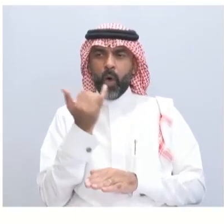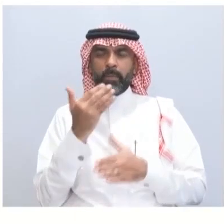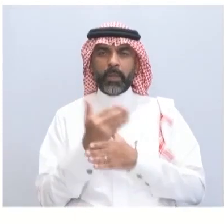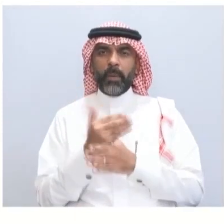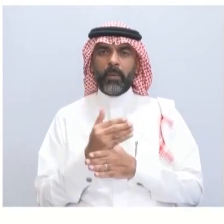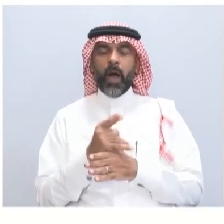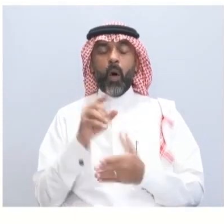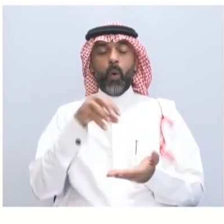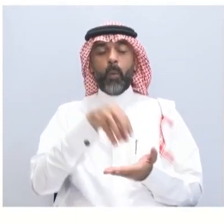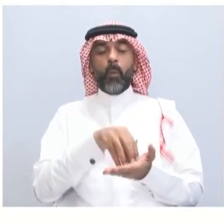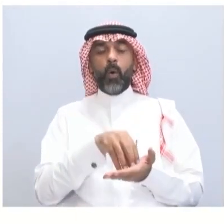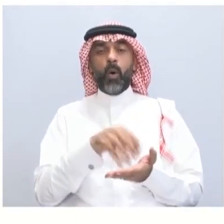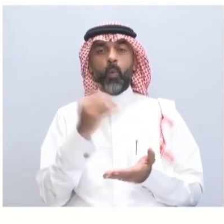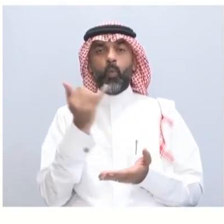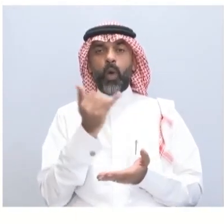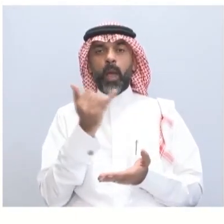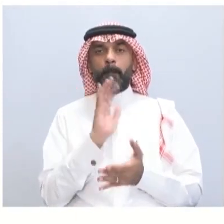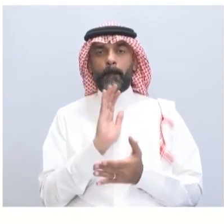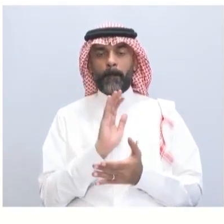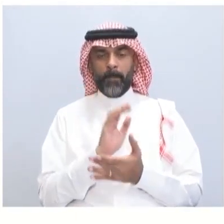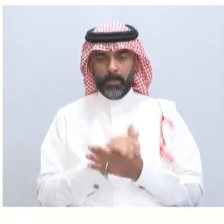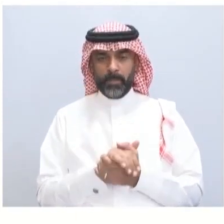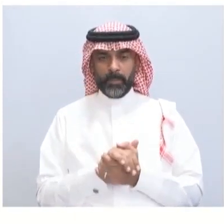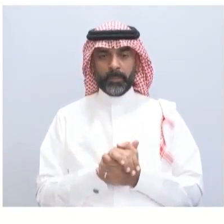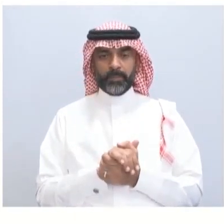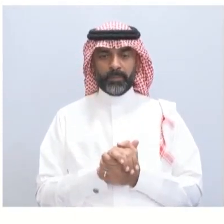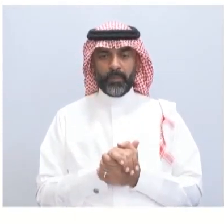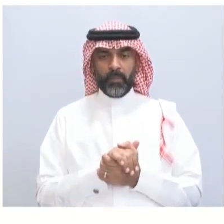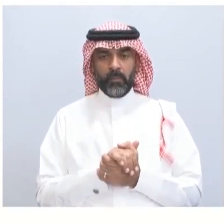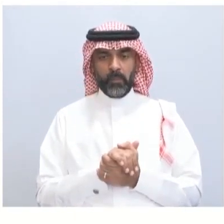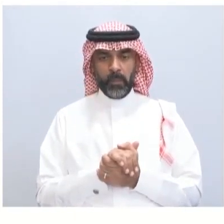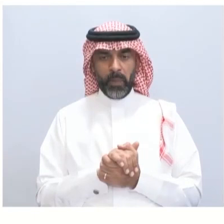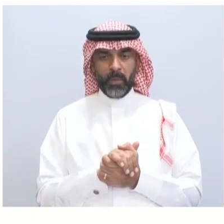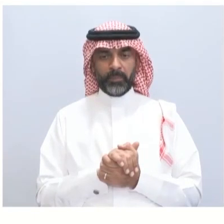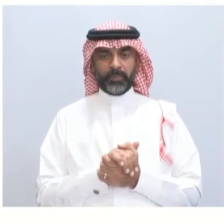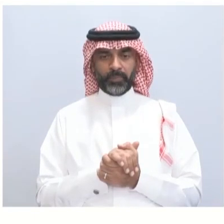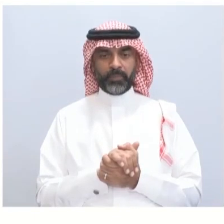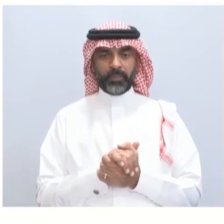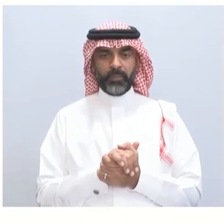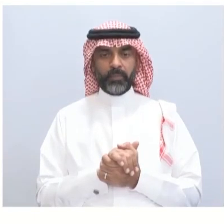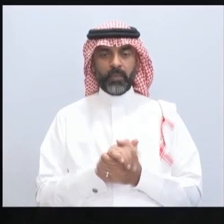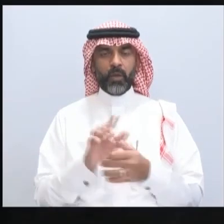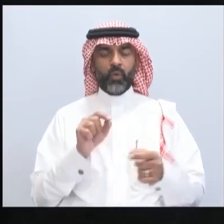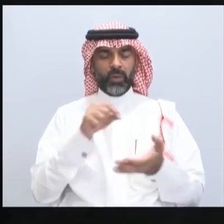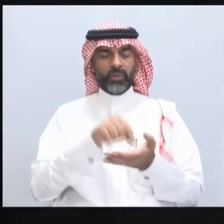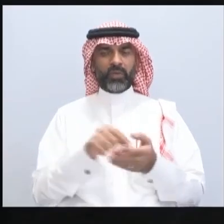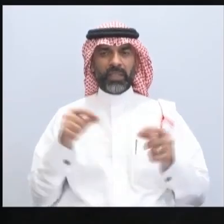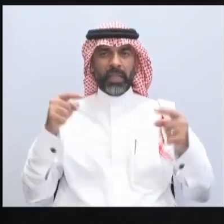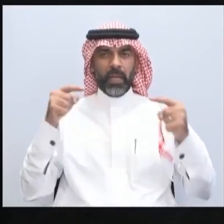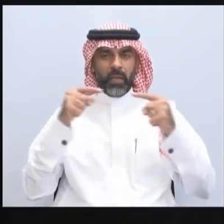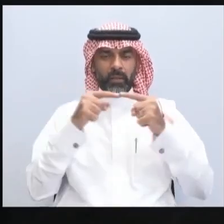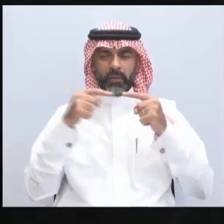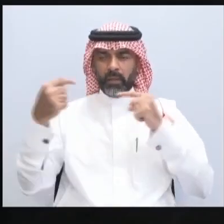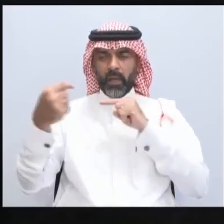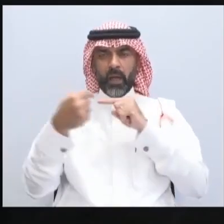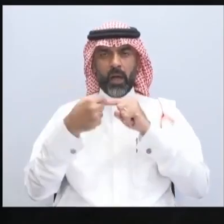بموقع مهم انها تشغل معظم مساحه شبه الجزيره العربيه انها نقطه التقاء ممتازين للقارات